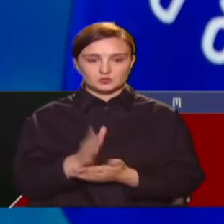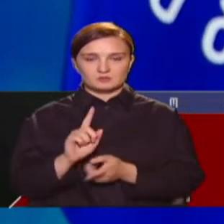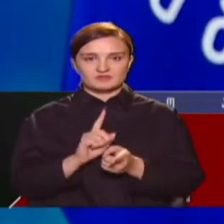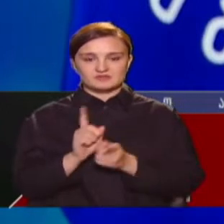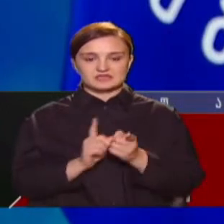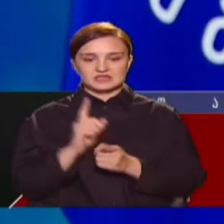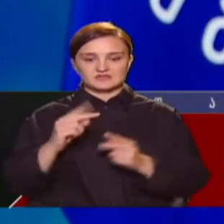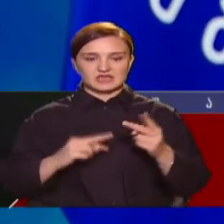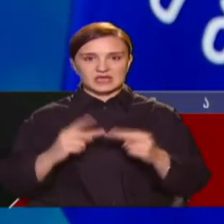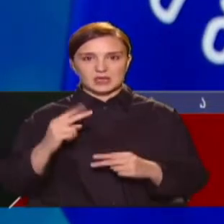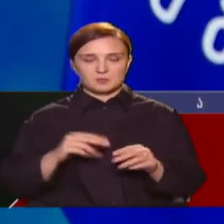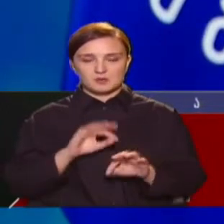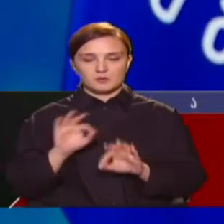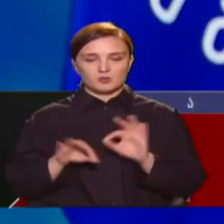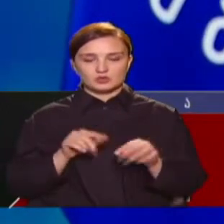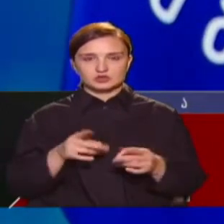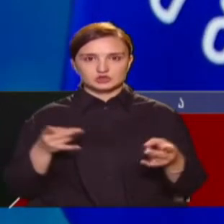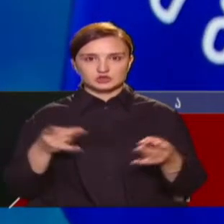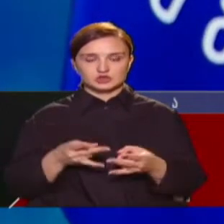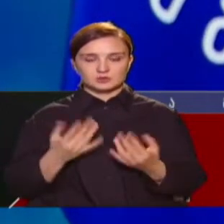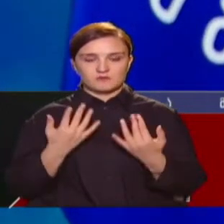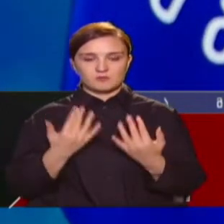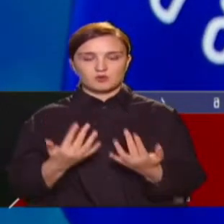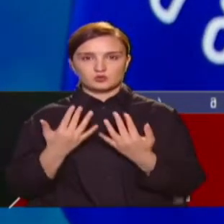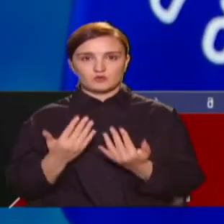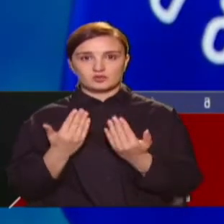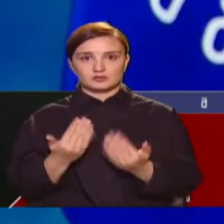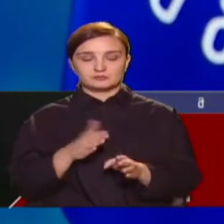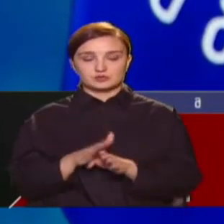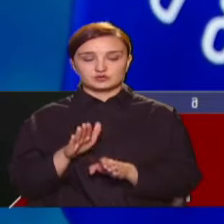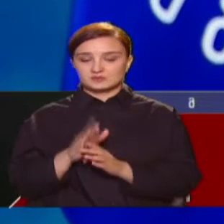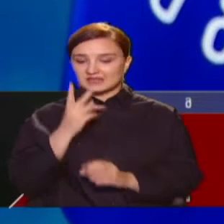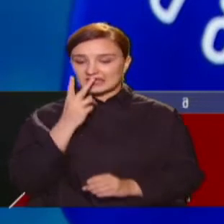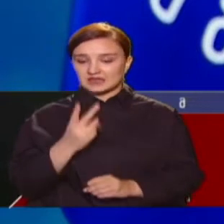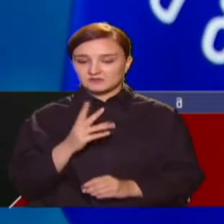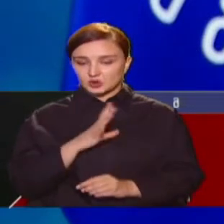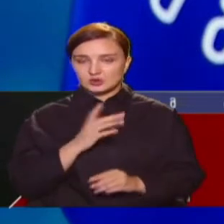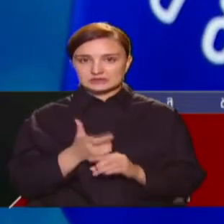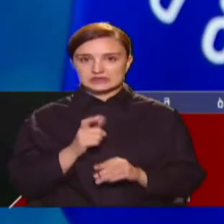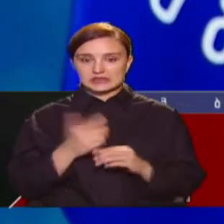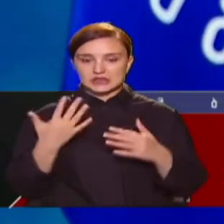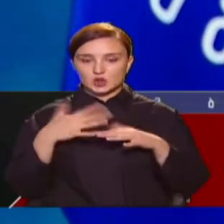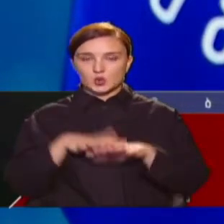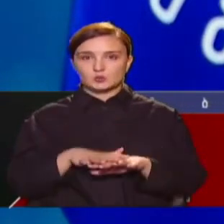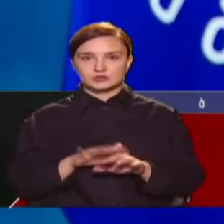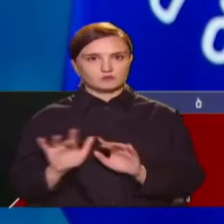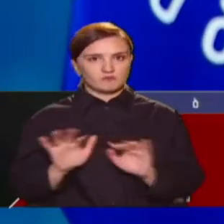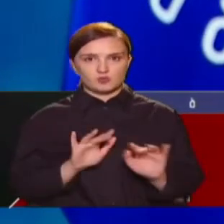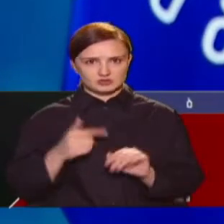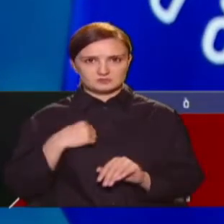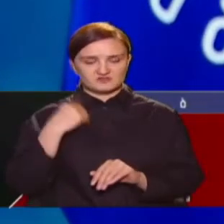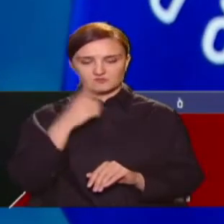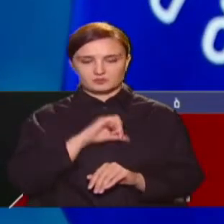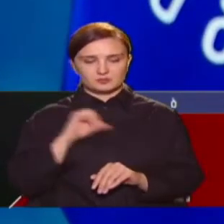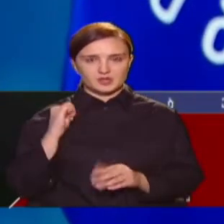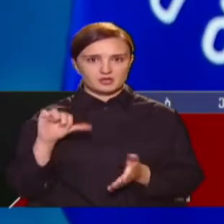ის პროექტები, რომელიც ჭირდება ამ მოთხოვნების შესრულებას. ხედავდით, რომ იყო საკმაოდ ინკლუზიური პროცესი. მე პირადად ვიყავი